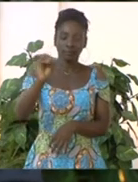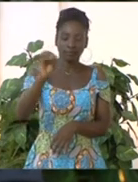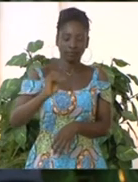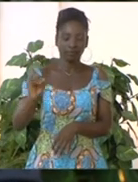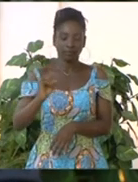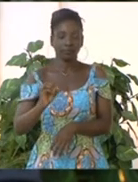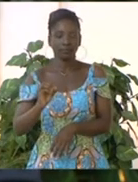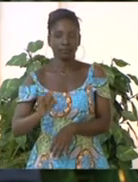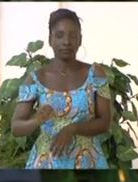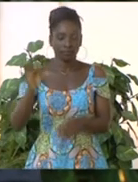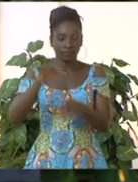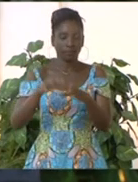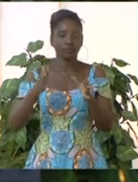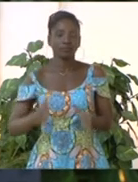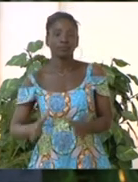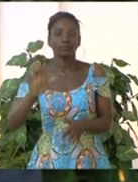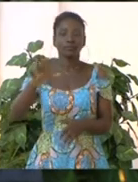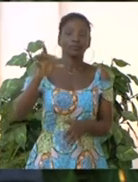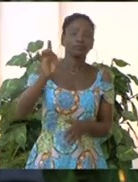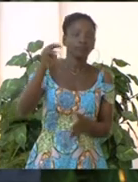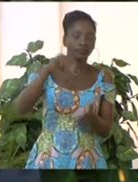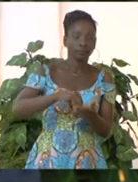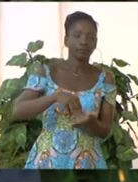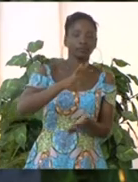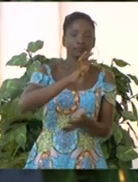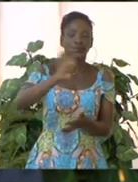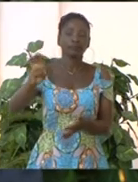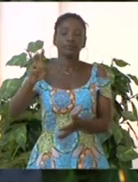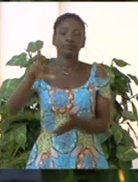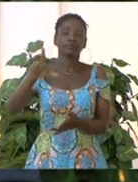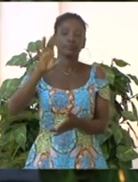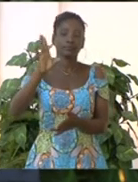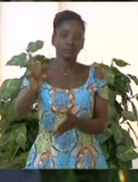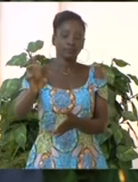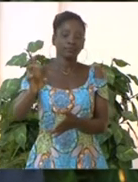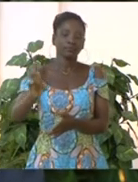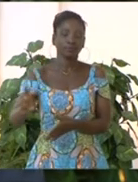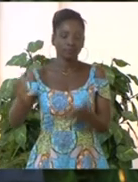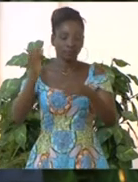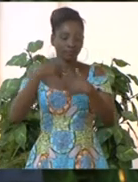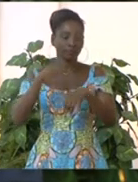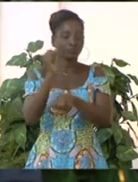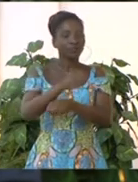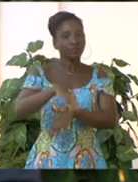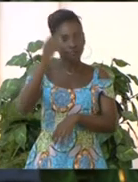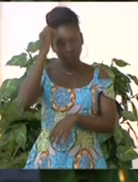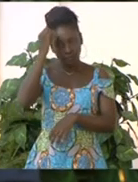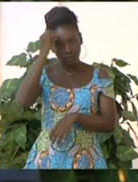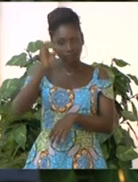cinquante-huit mille quatre cent vingt sept ont obtenu alassane ouattara ck